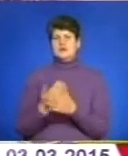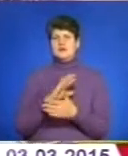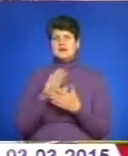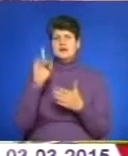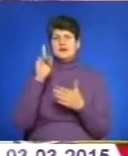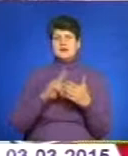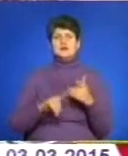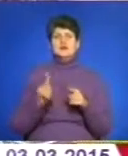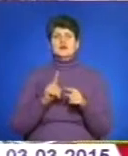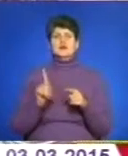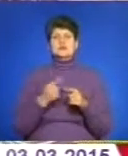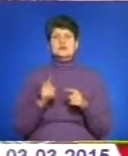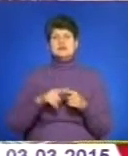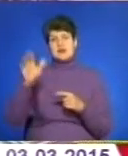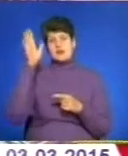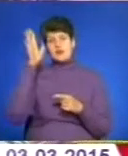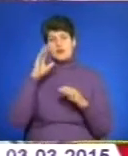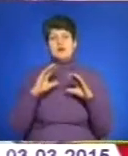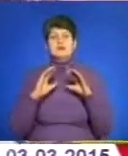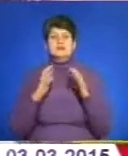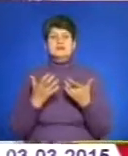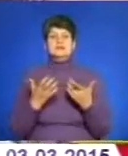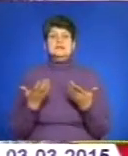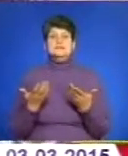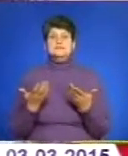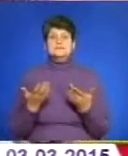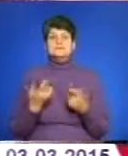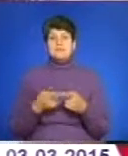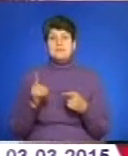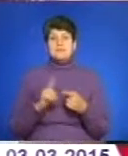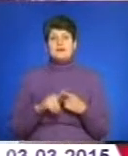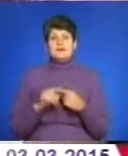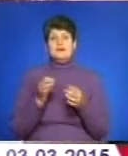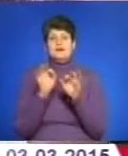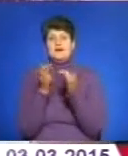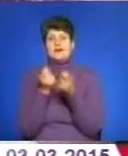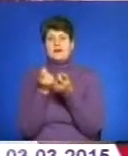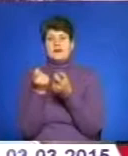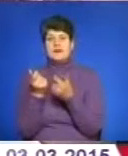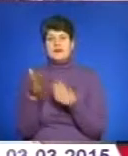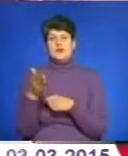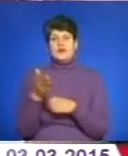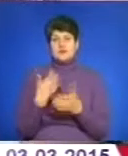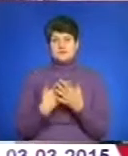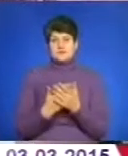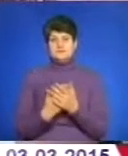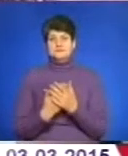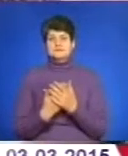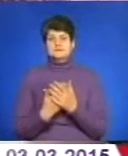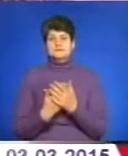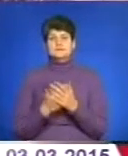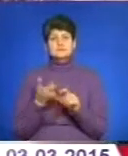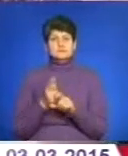що це науковий світ, що це якісь клітини, всяких грибок.